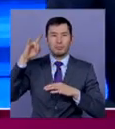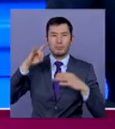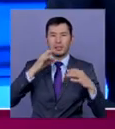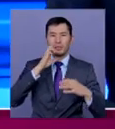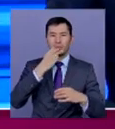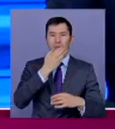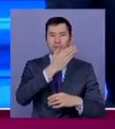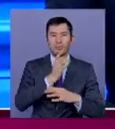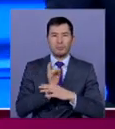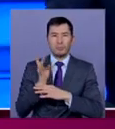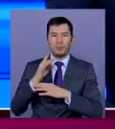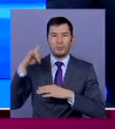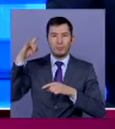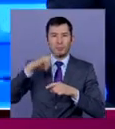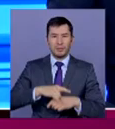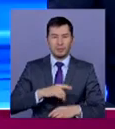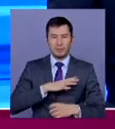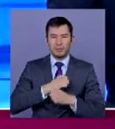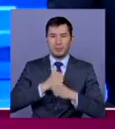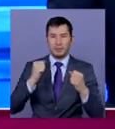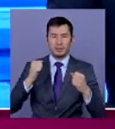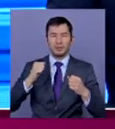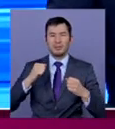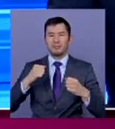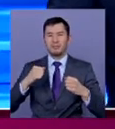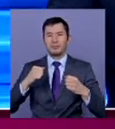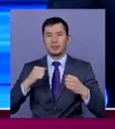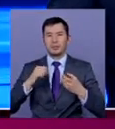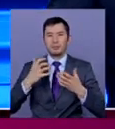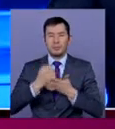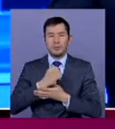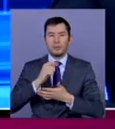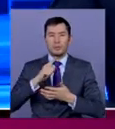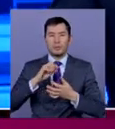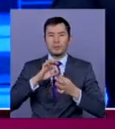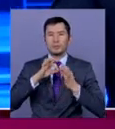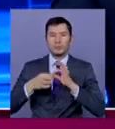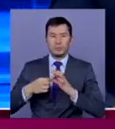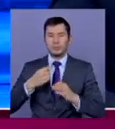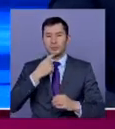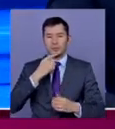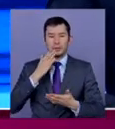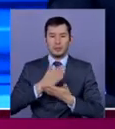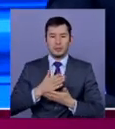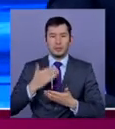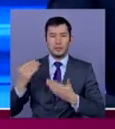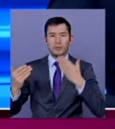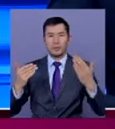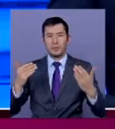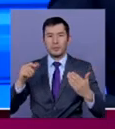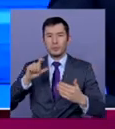енді осы соғыстың салдарларын өте қиын қыстауға әкелетін түсіне отырып, мына жақтың да, ана жақтың да